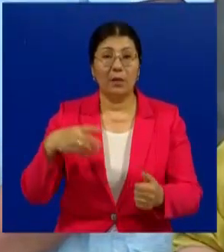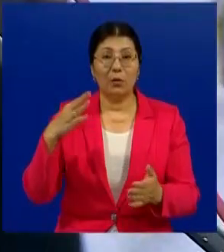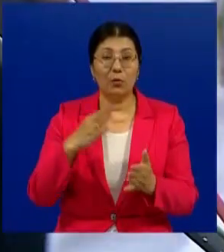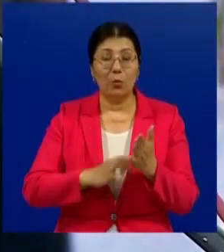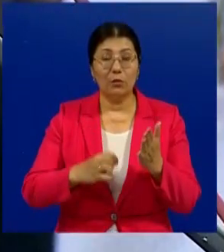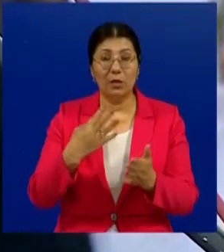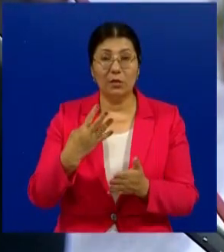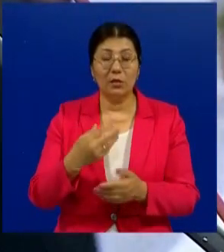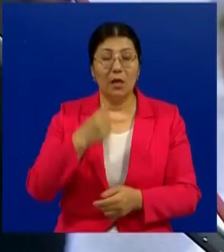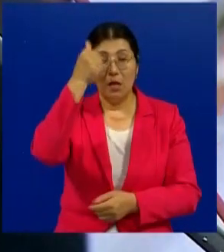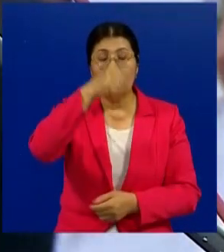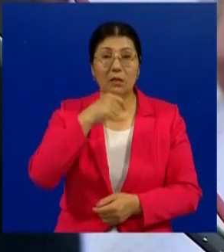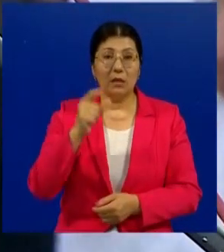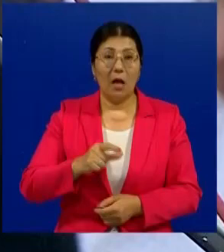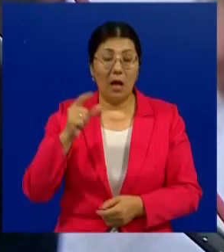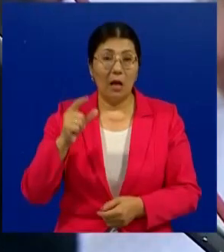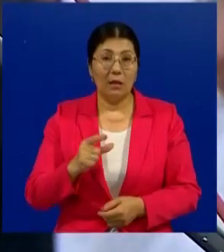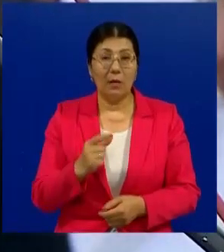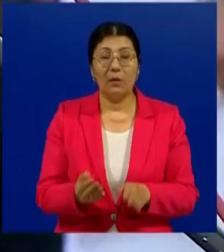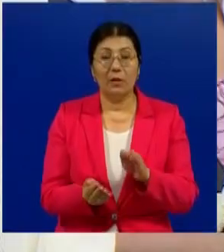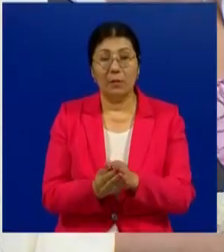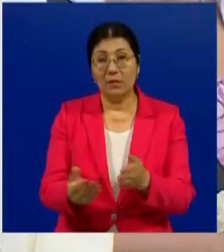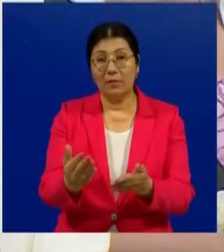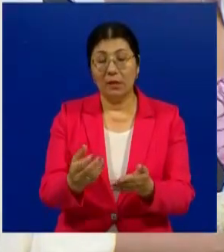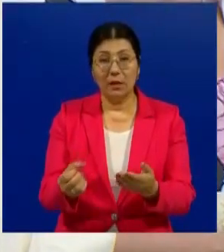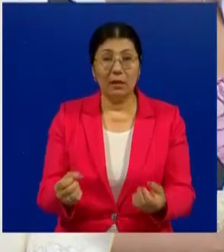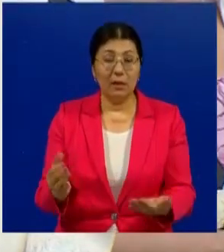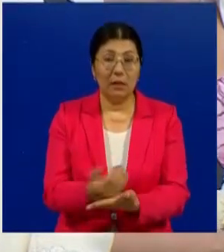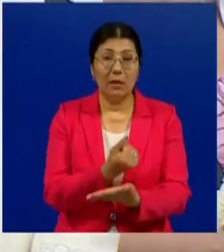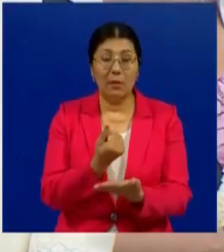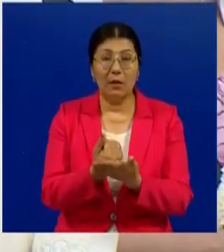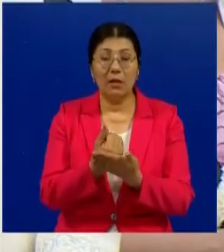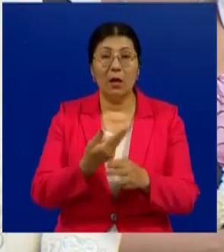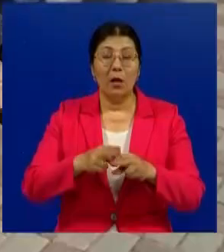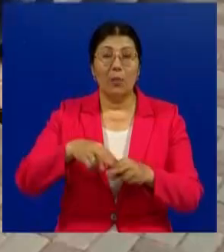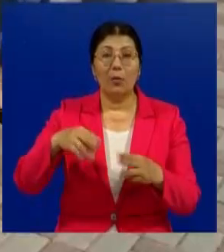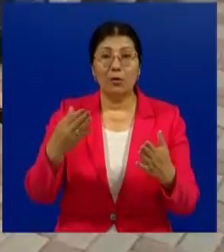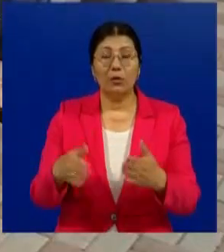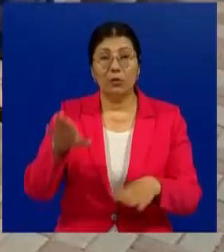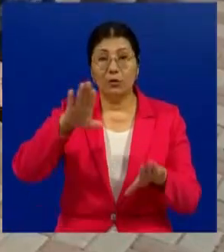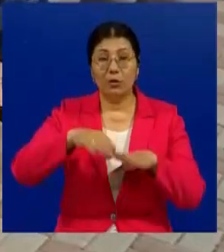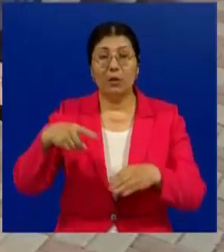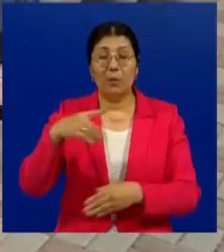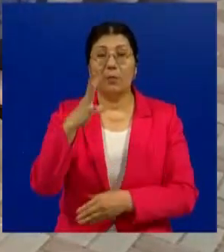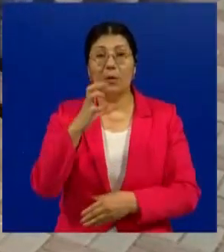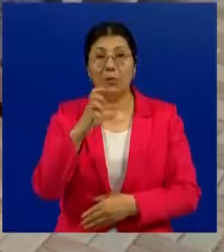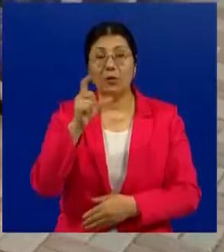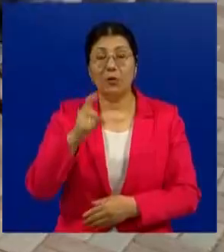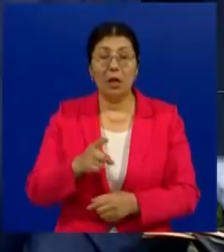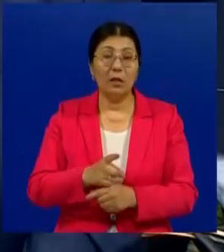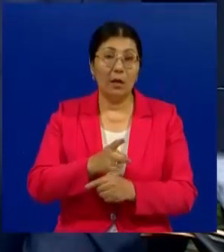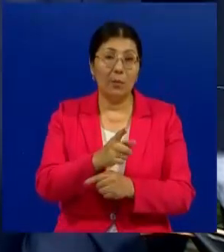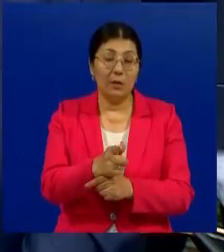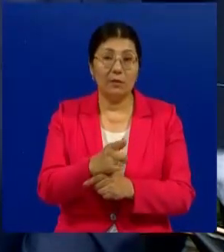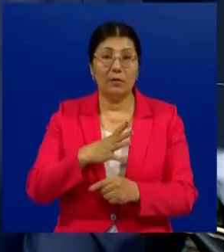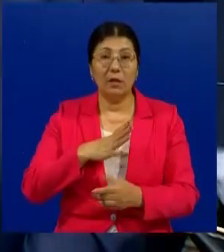қазба жұмыстары кезінде адам сүйектері мен тапанша оқтары табылған. Білетіндердің сөзінше төбе басында 1500 адам атылған. Жазықсыз